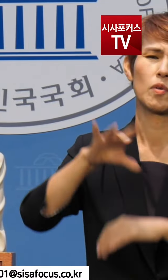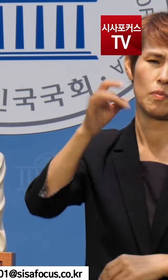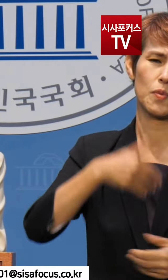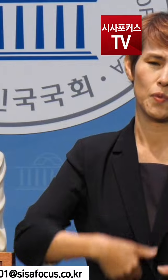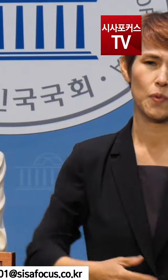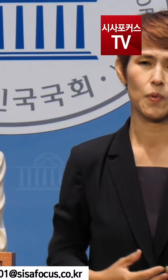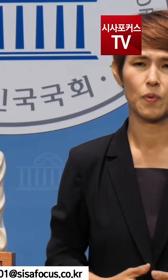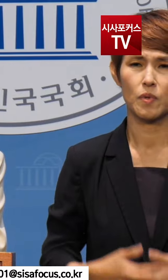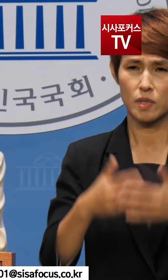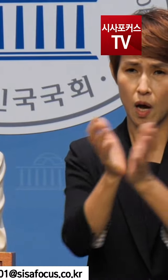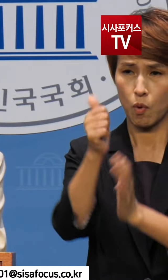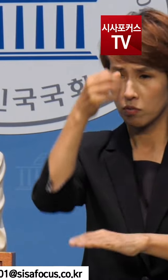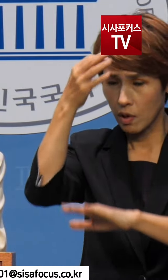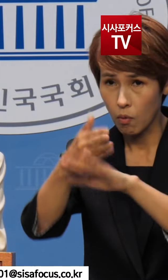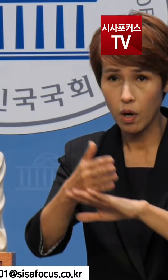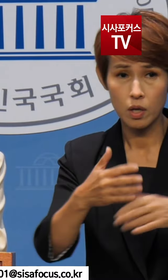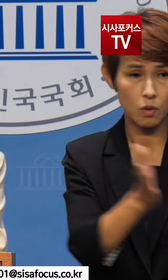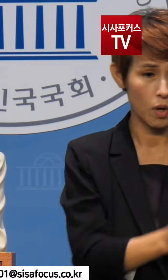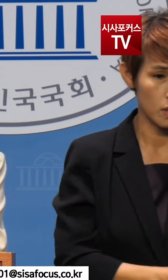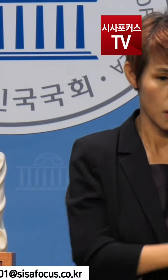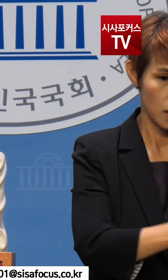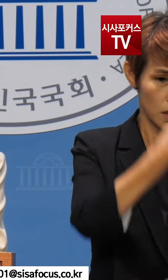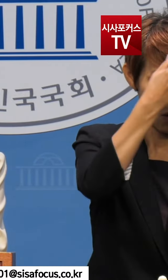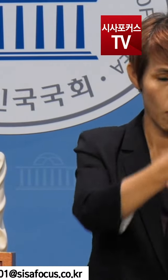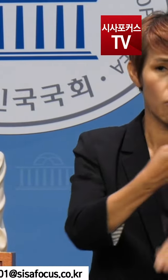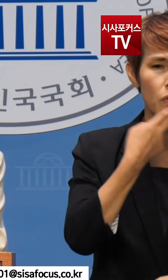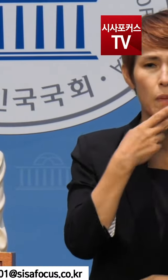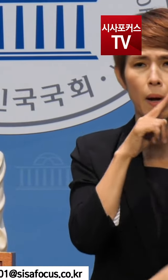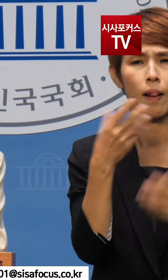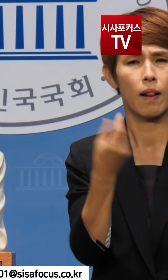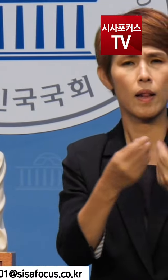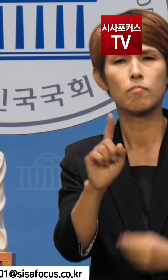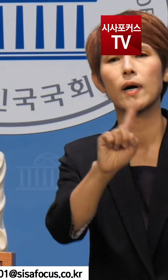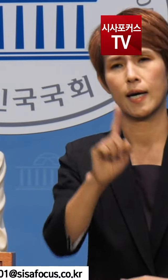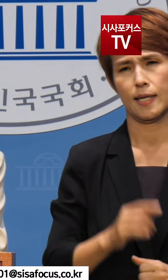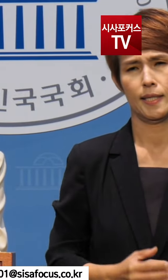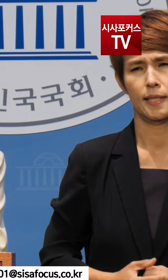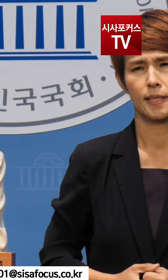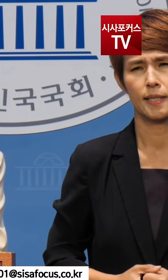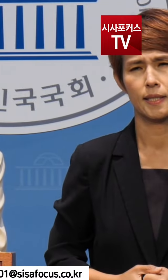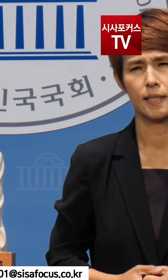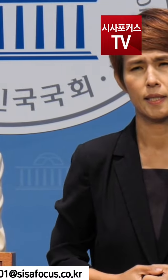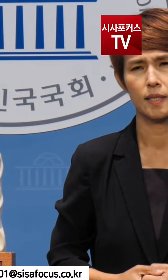장관도 사과하는데 기관장은 사과하지 않고 변명만 늘어놓는 것입니까?